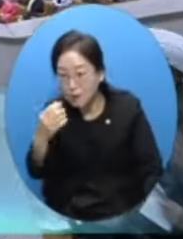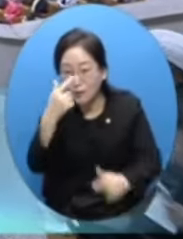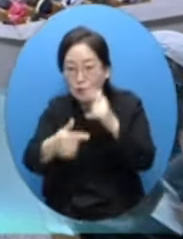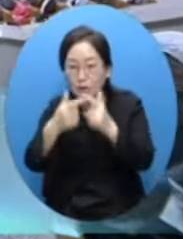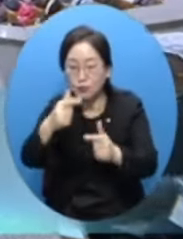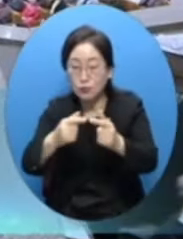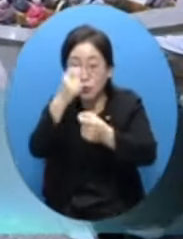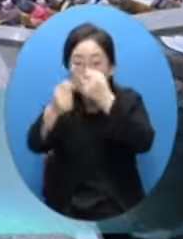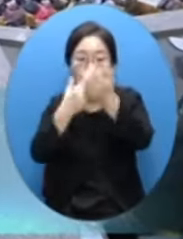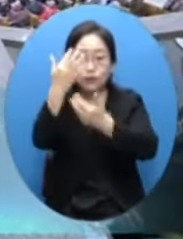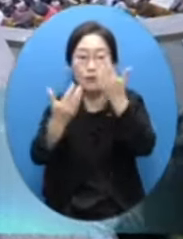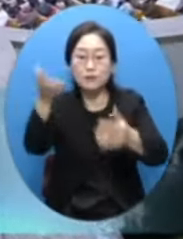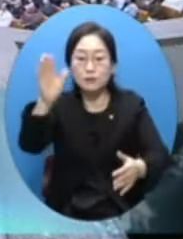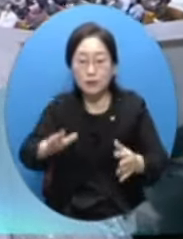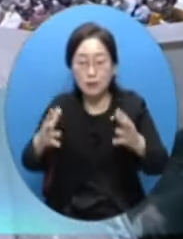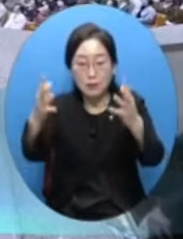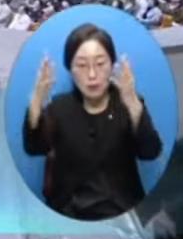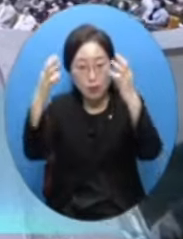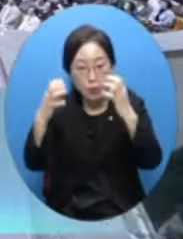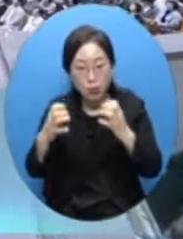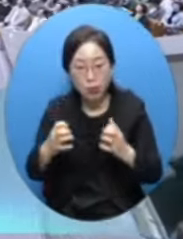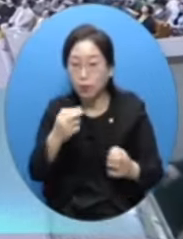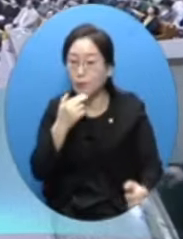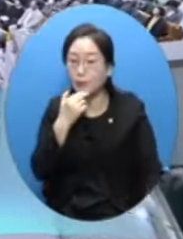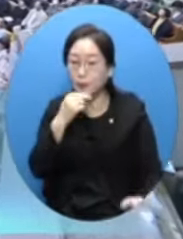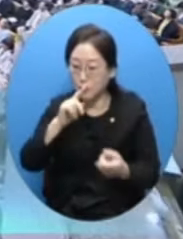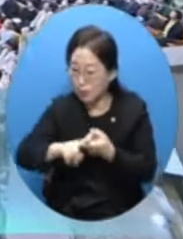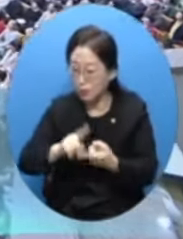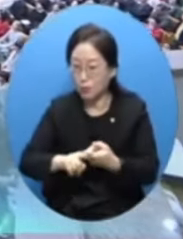그 떨기나무가 사라지지 아니하는지라.